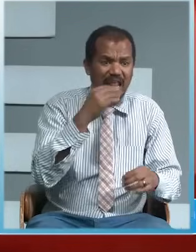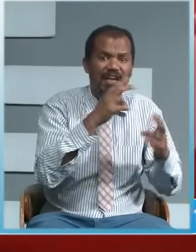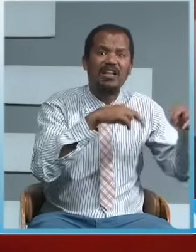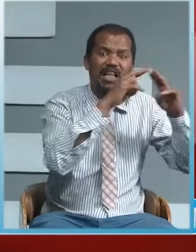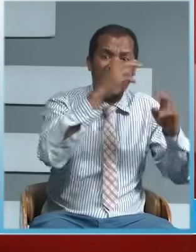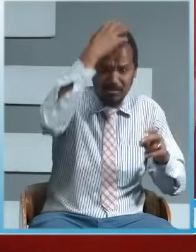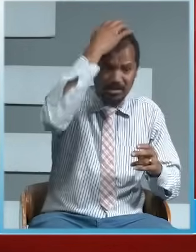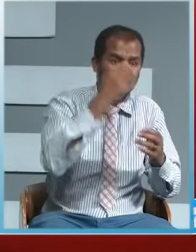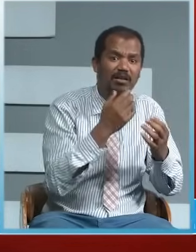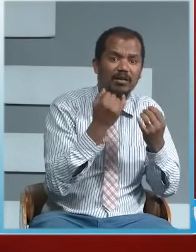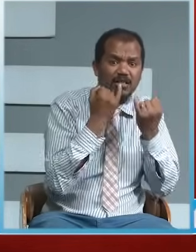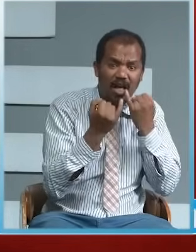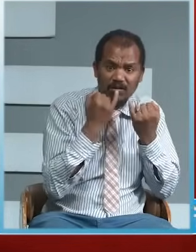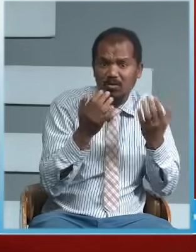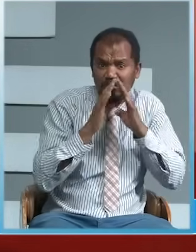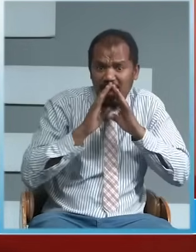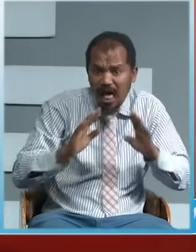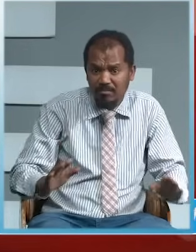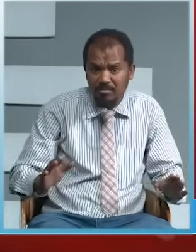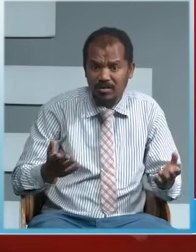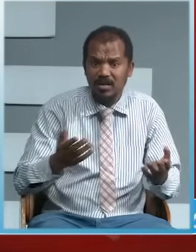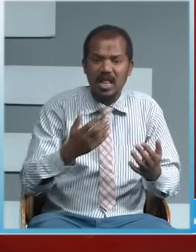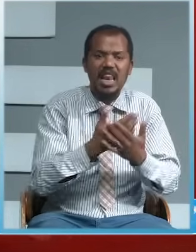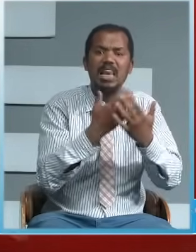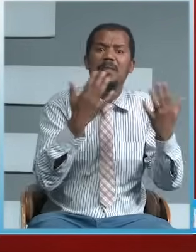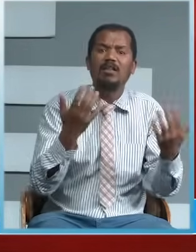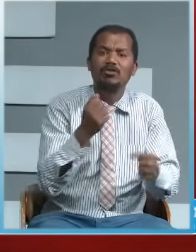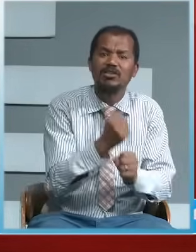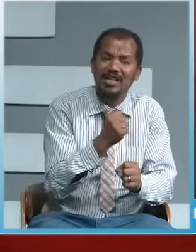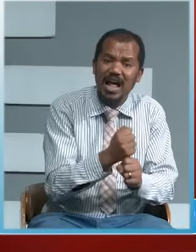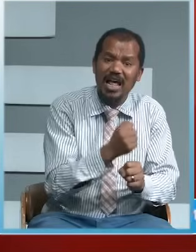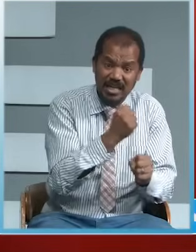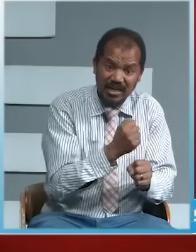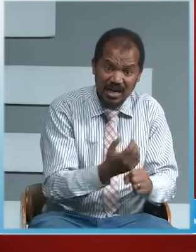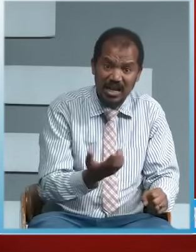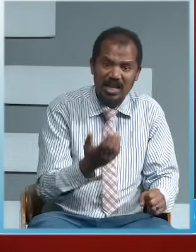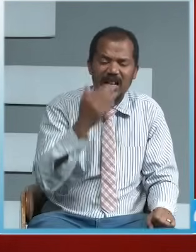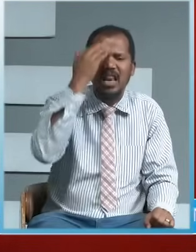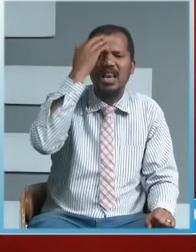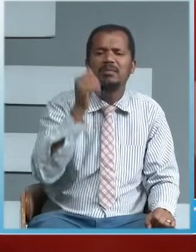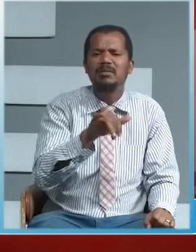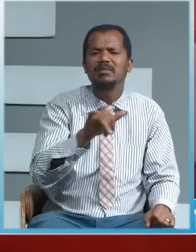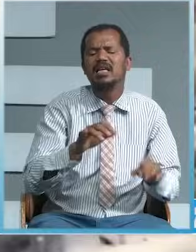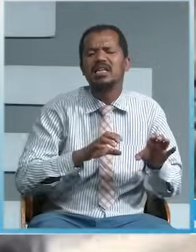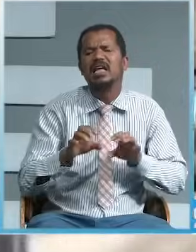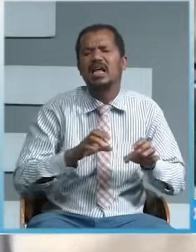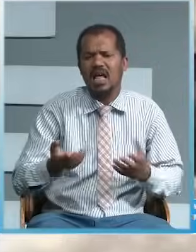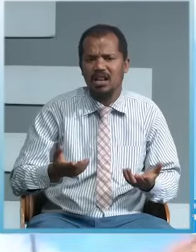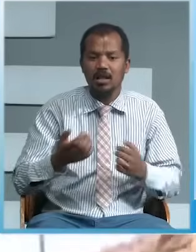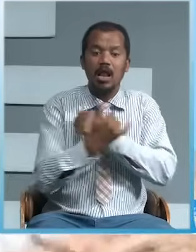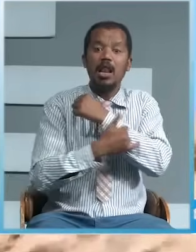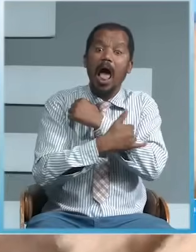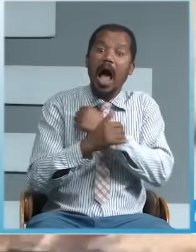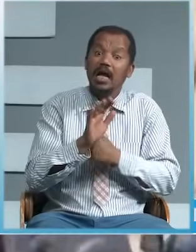ታርቆ ሰላማዊ መንገድ ፈጥሮ ለማታዊ ስራዎችን ተናቦ እየሰራ ለምን እንዲህ ይደረጋል